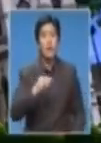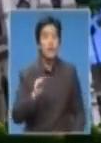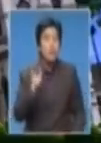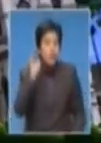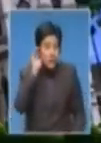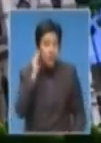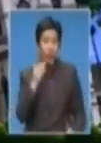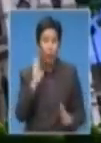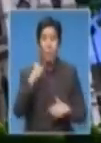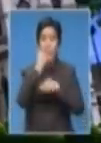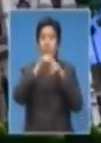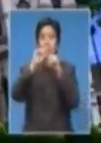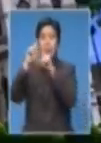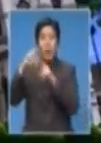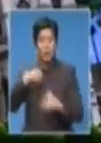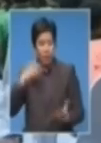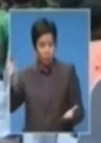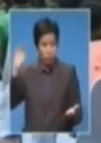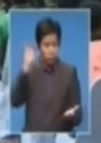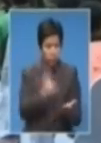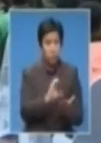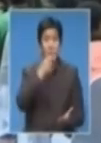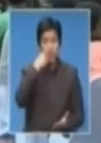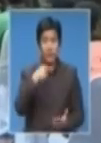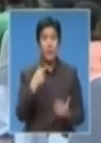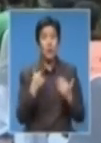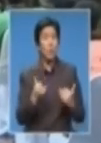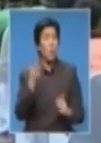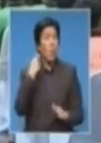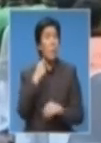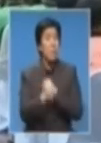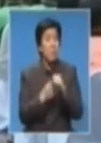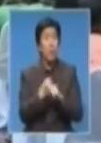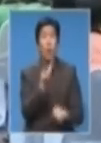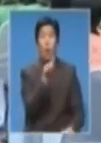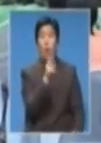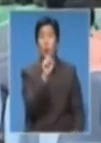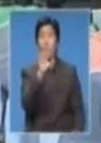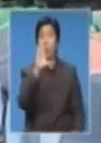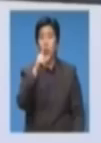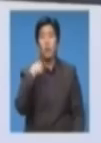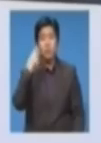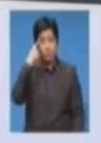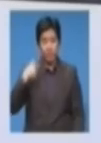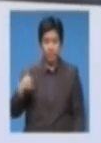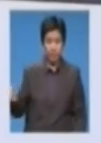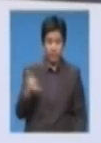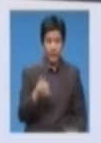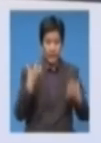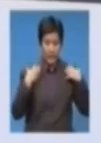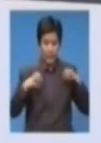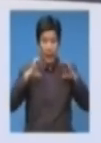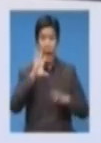การค้าการลงทุนให้กับประเทศไทยของเราระยะแรกทุกคนทราบดีคสช.ได้เข้ามาบริหารการนะครับประมาณสัก